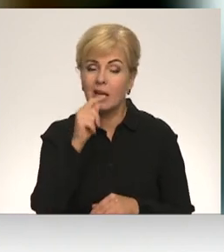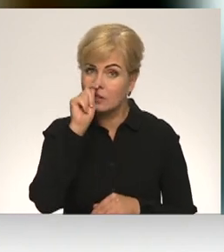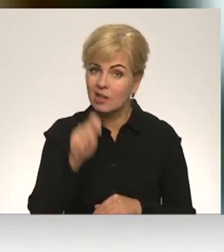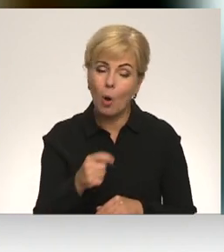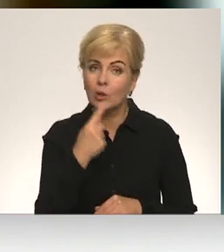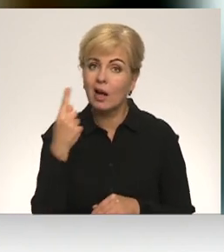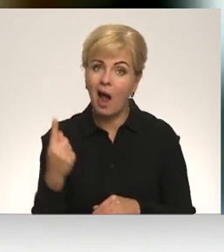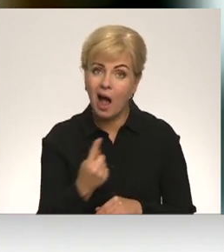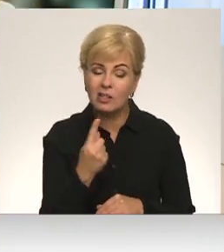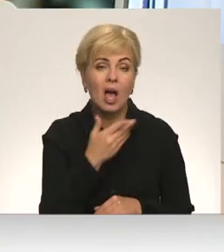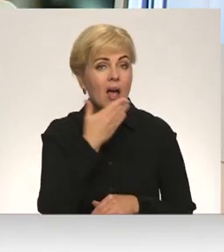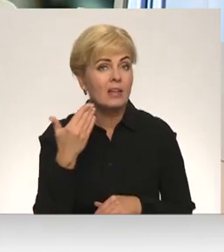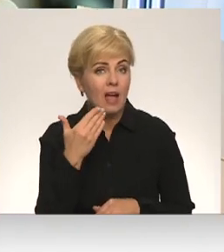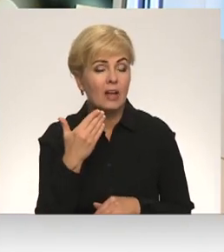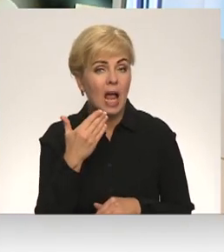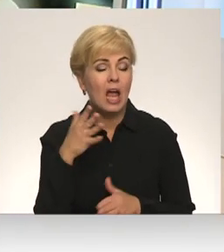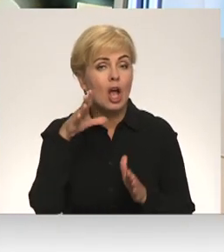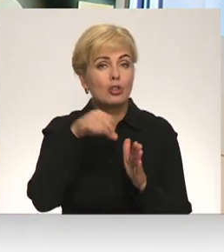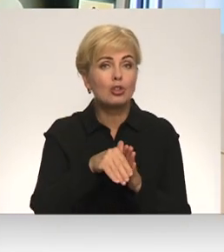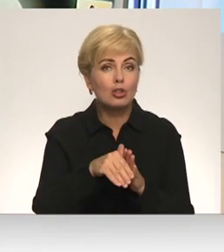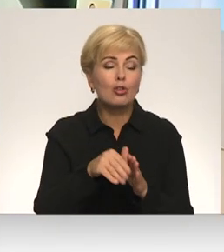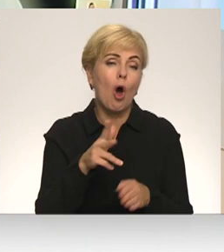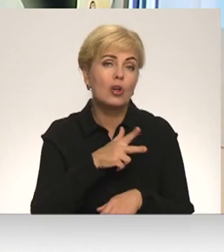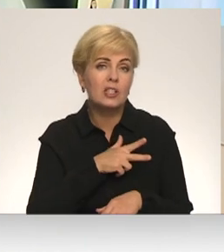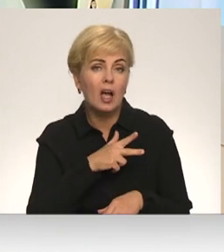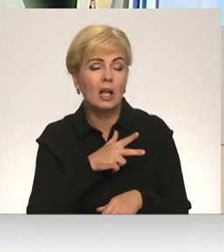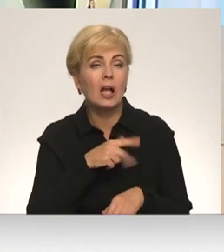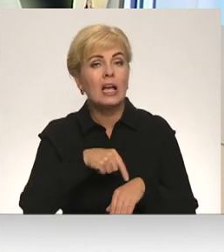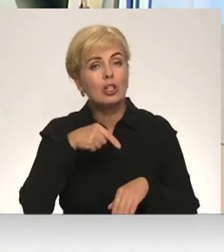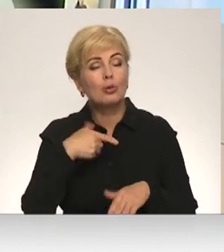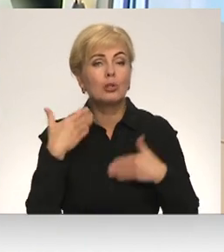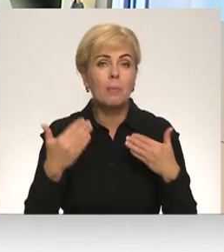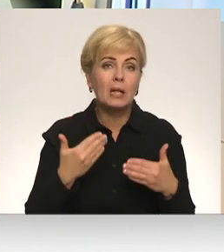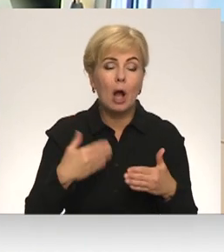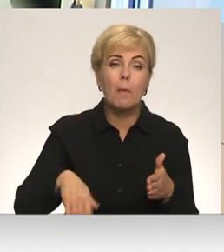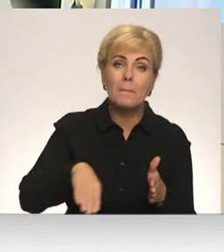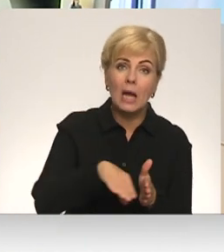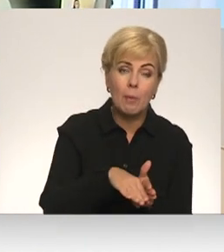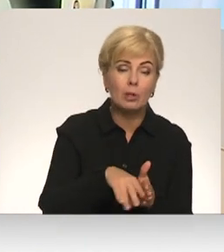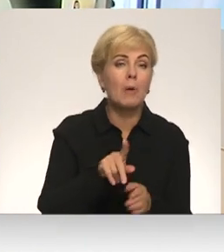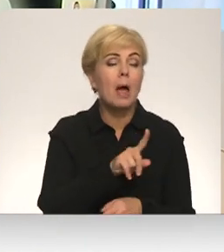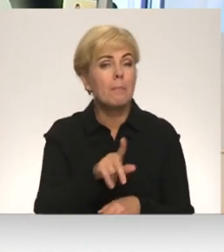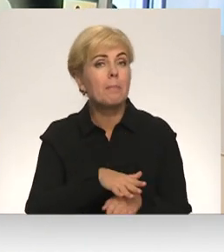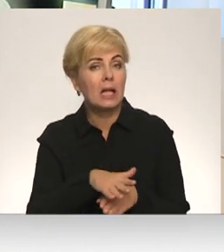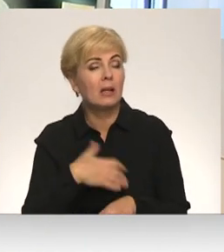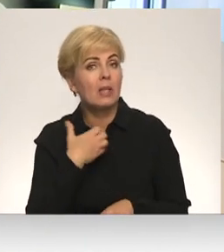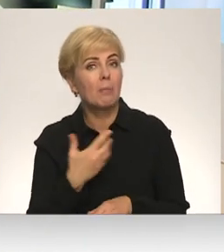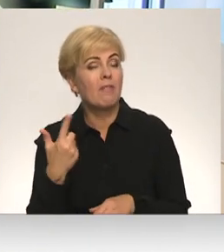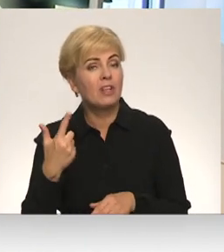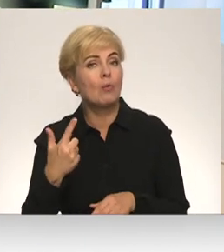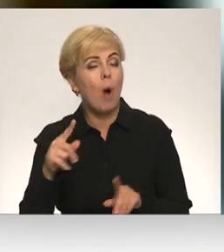gads, kad viņš nav varējis socializēties un izjust prieku un biedrošanos, kas ir pilnīgi nepieciešams viņa